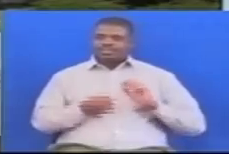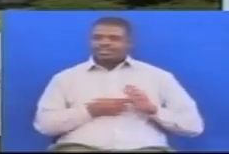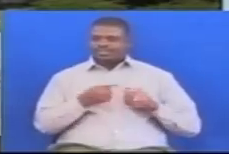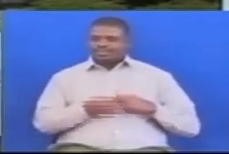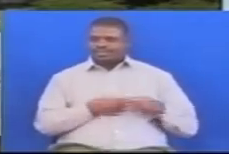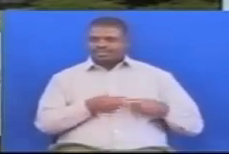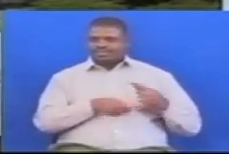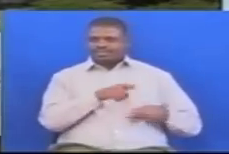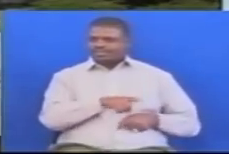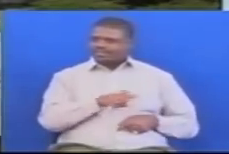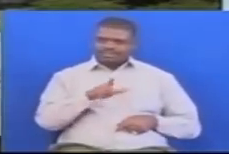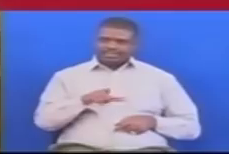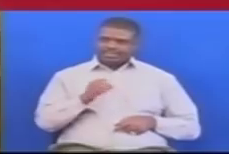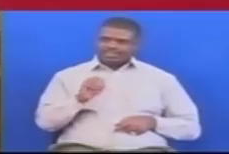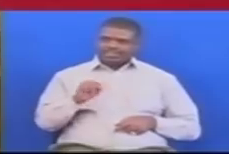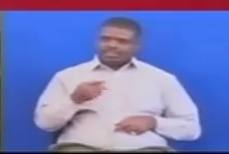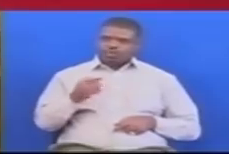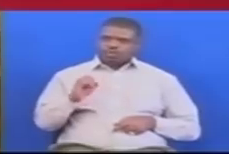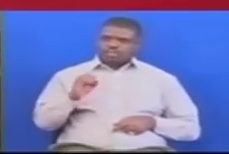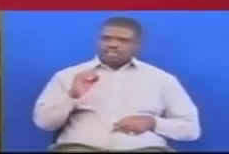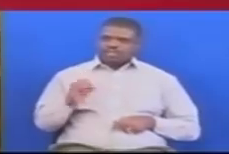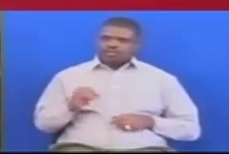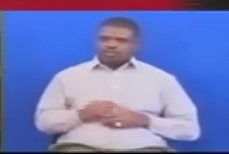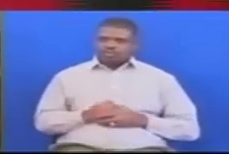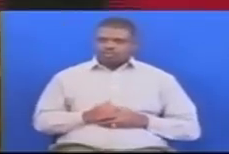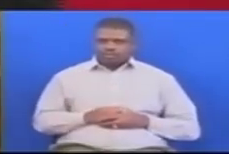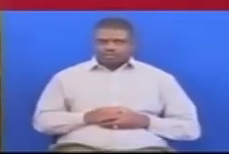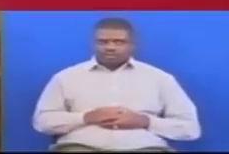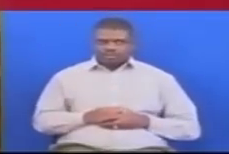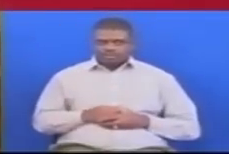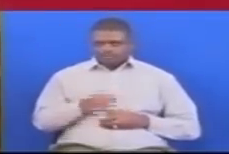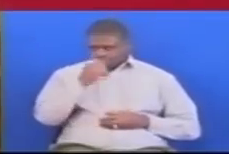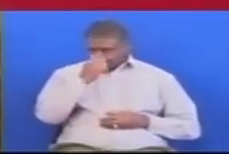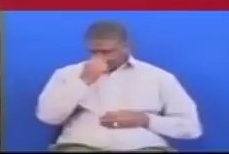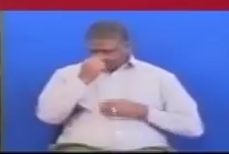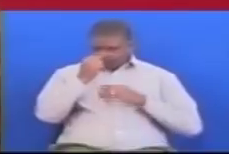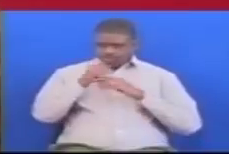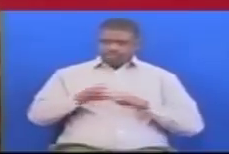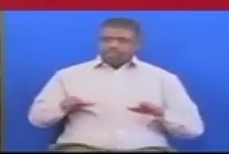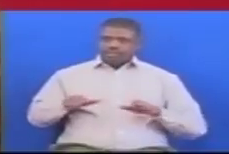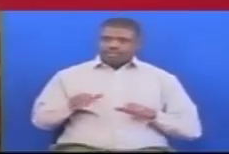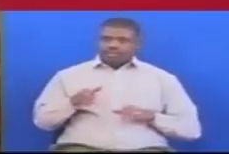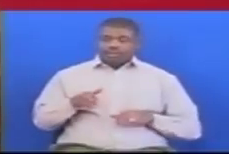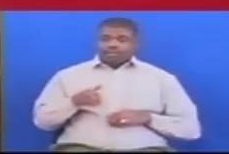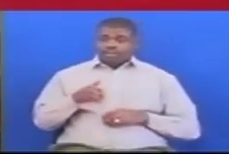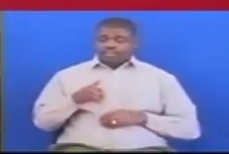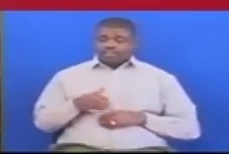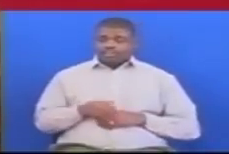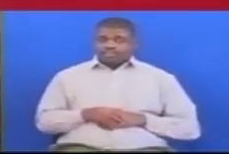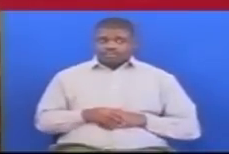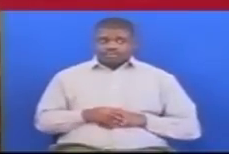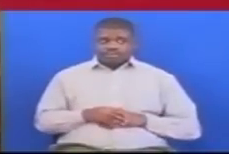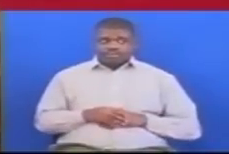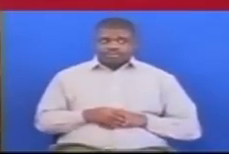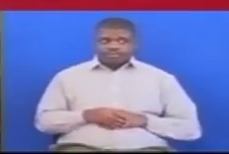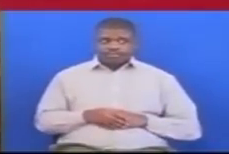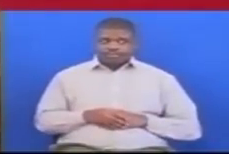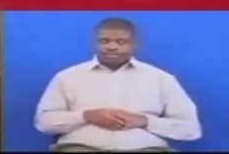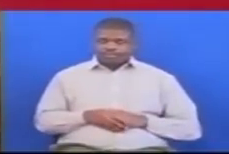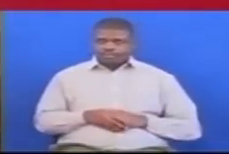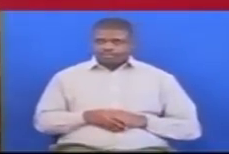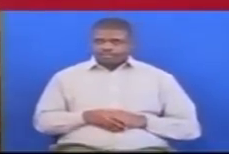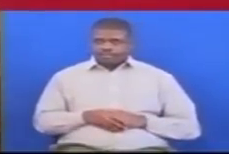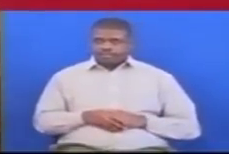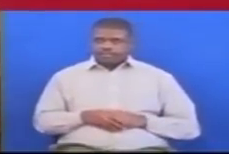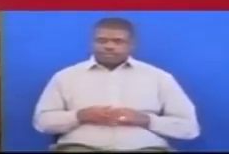mambo mengine utahusisha ujenzi wa matangi na kupanua mtandao wa kusambaza maji wenye urefu wa kilomita 1440